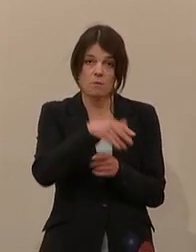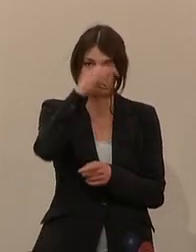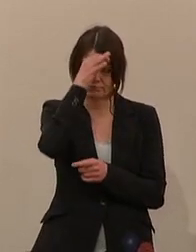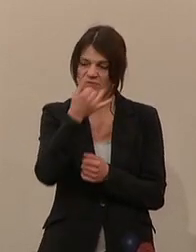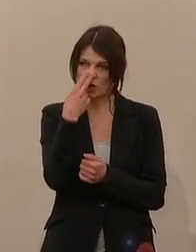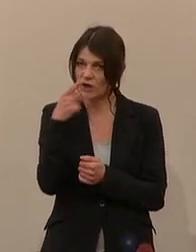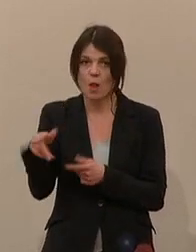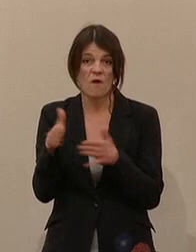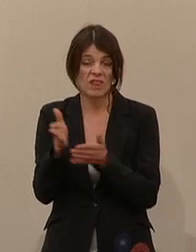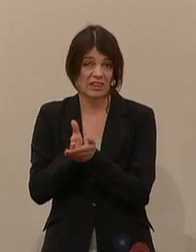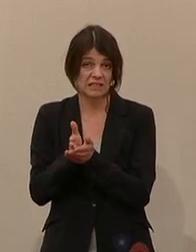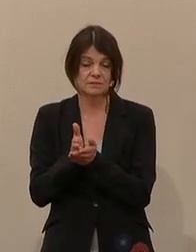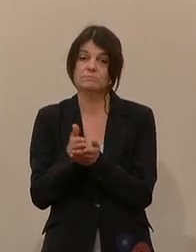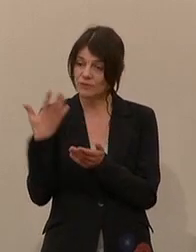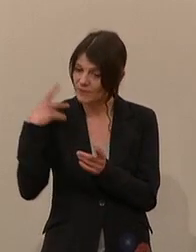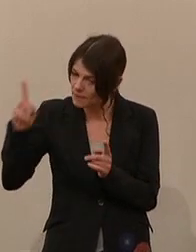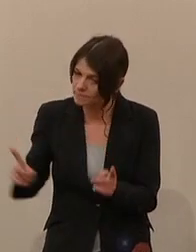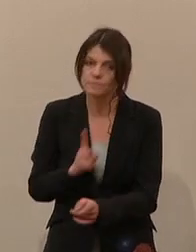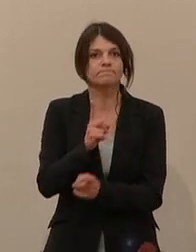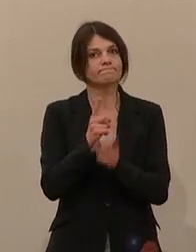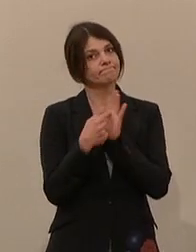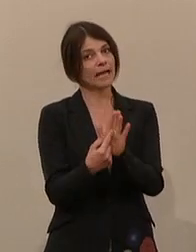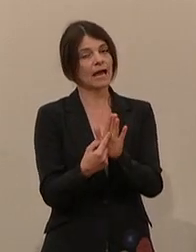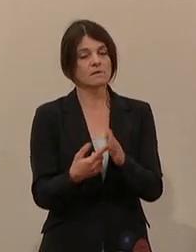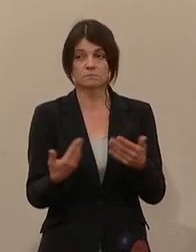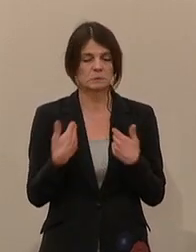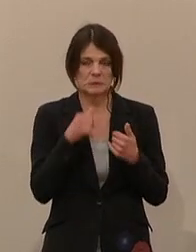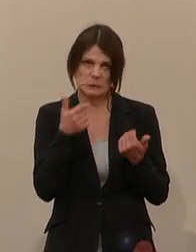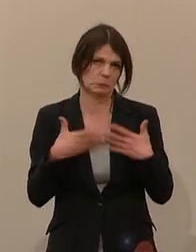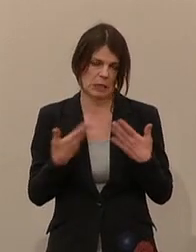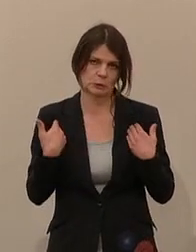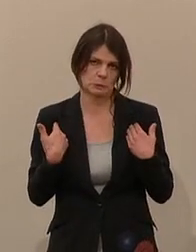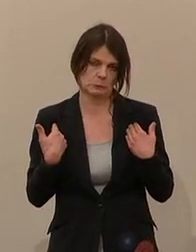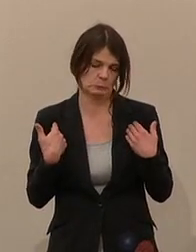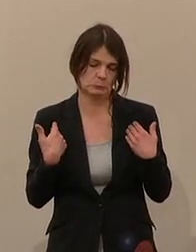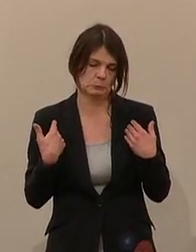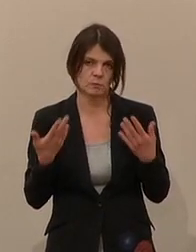über den öffentlichen Dienst einmal mehr näher bringt, dann überrascht uns das nicht wirklich.